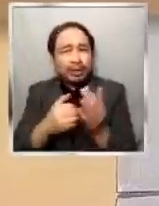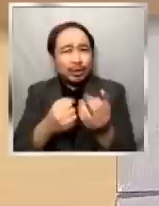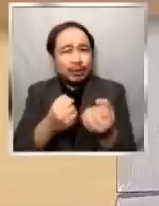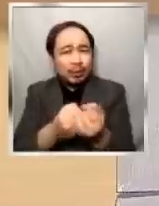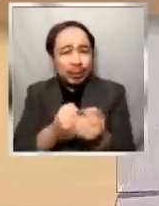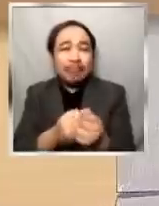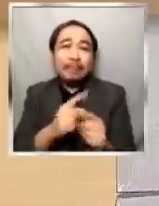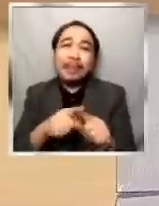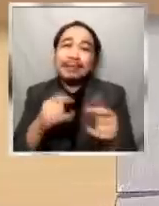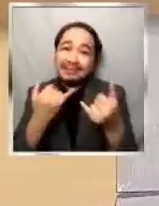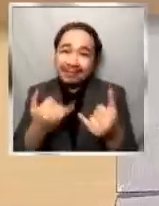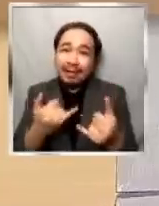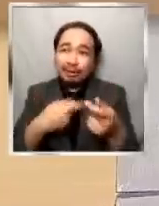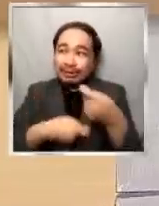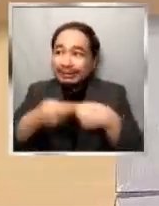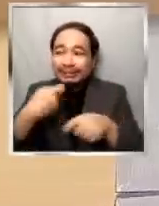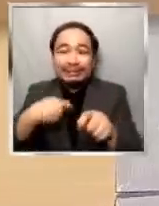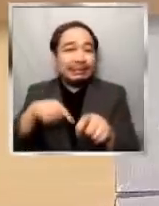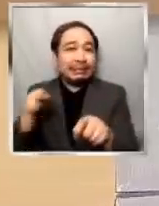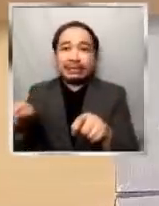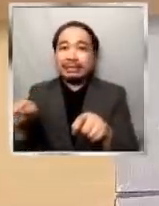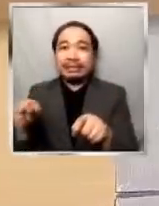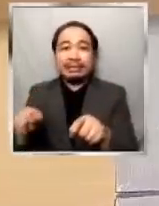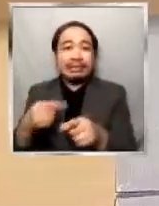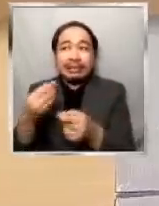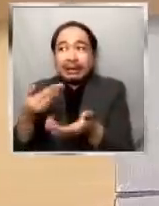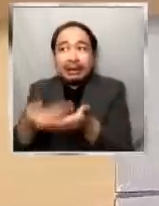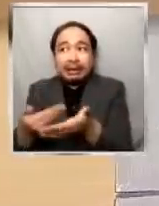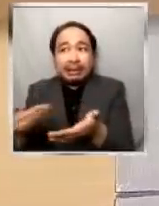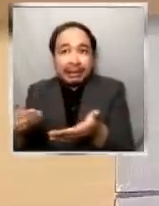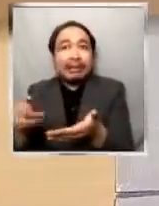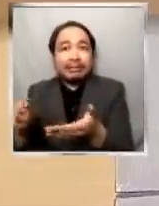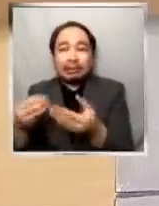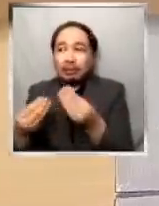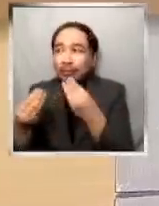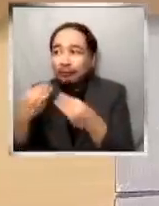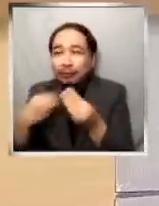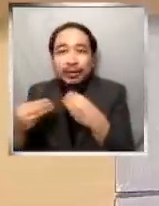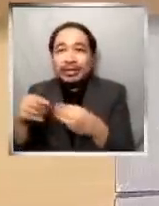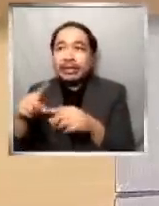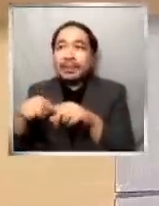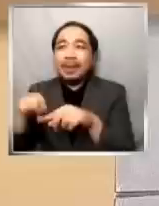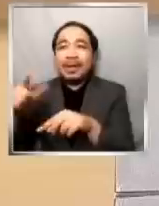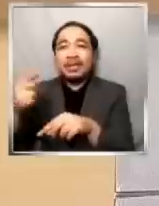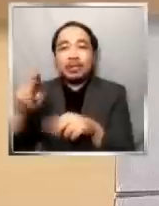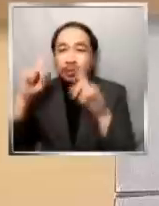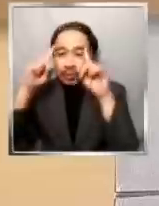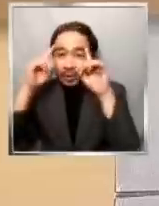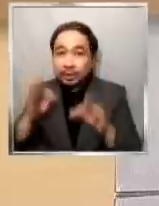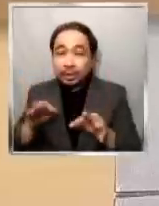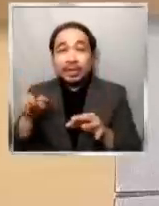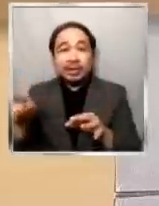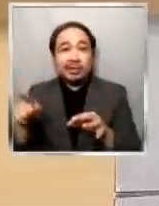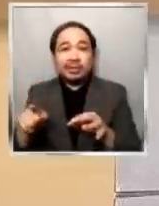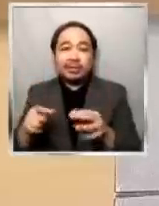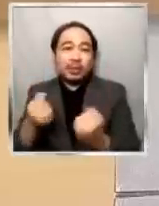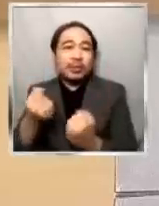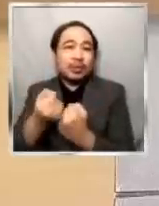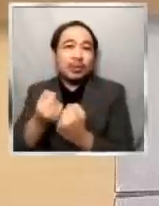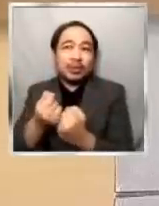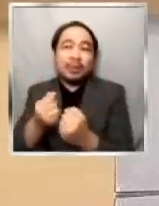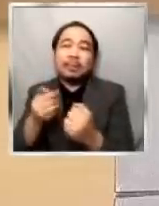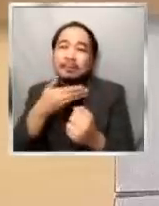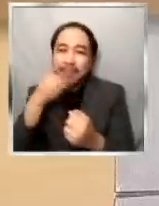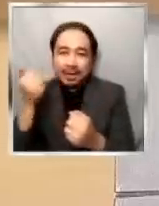in-kind depende sa desisyon ng lokal na pamahalaan. Sinigundahan ito ng ilang senador na ang giit, mas practical pa kung ibibigay na lamang